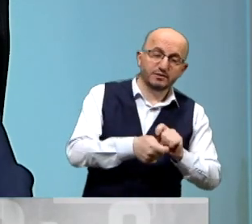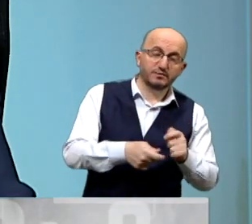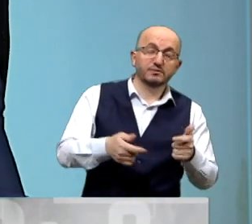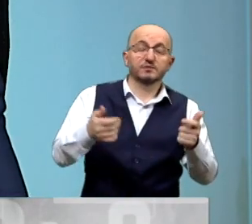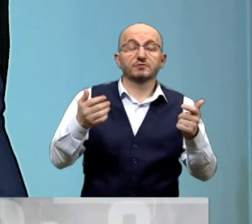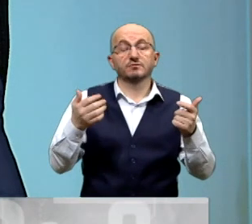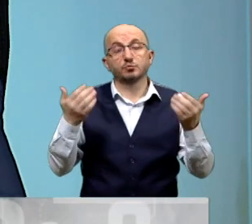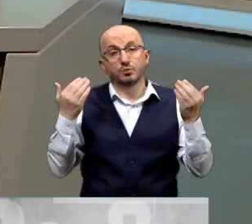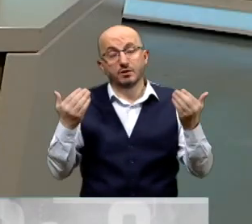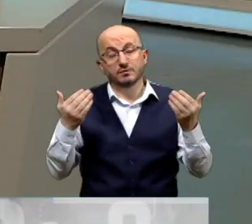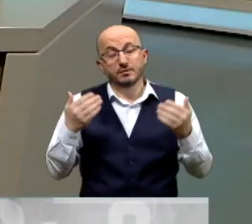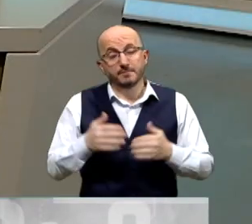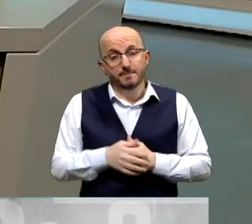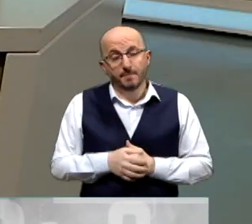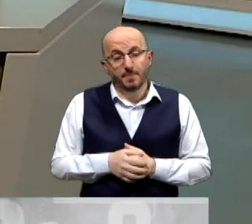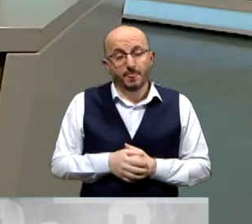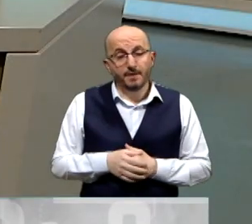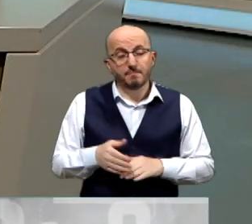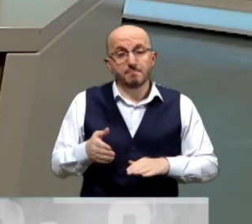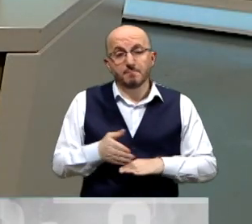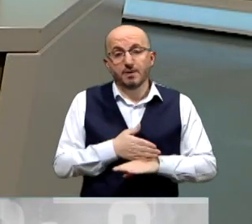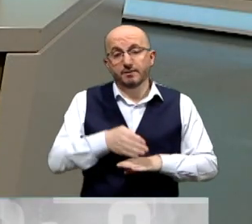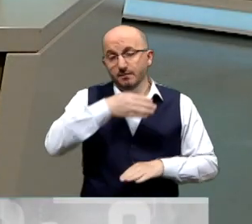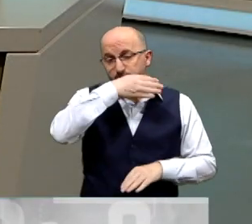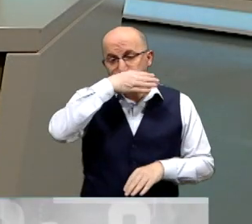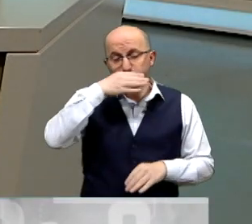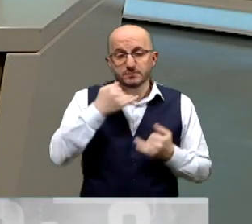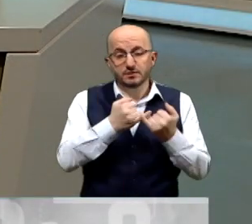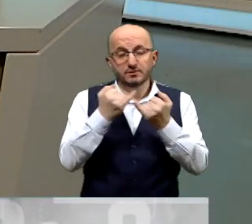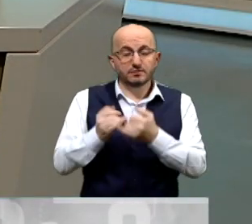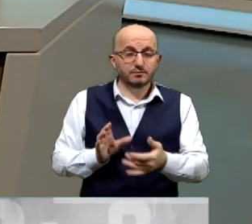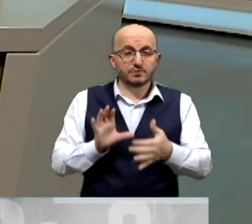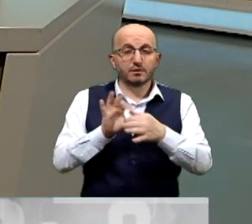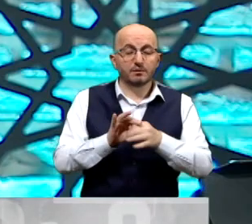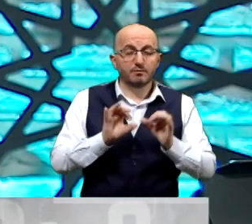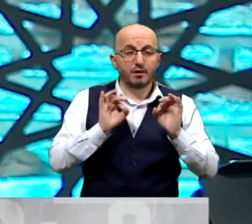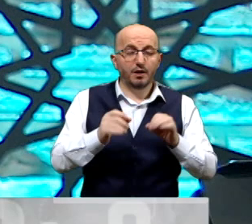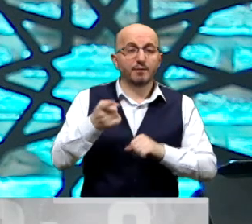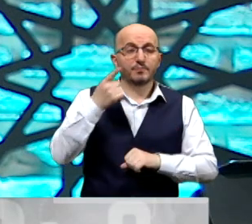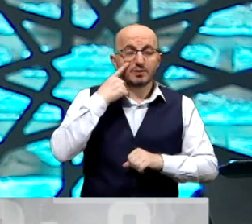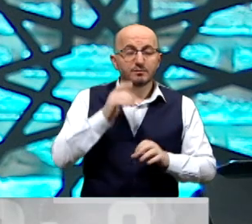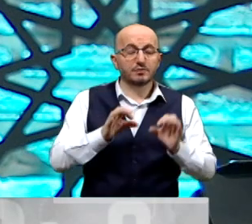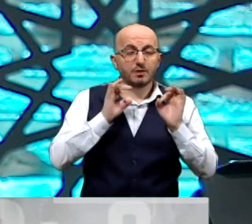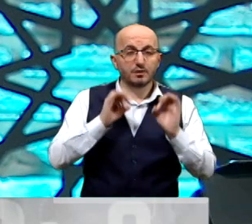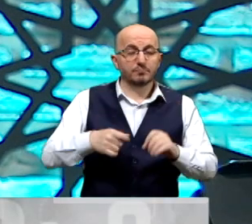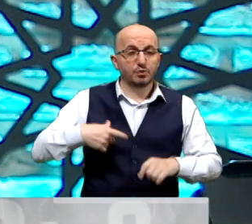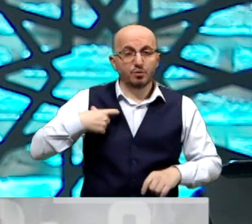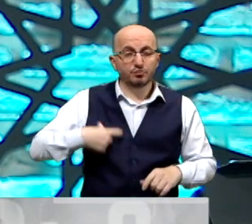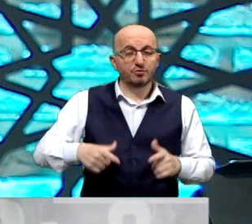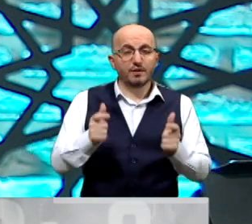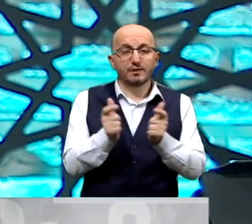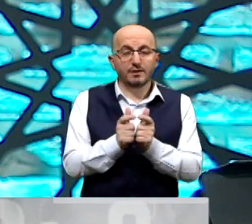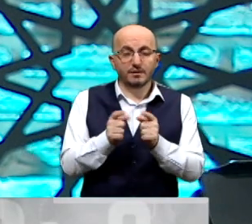Cenabı Hak Yani bu özellikle bu madde bağımlısı kardeşlerimizle alakalı hocam hem devletimizin Hem de özel bir takım kurumların